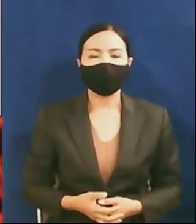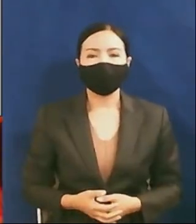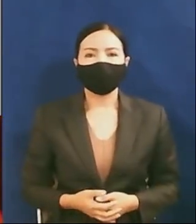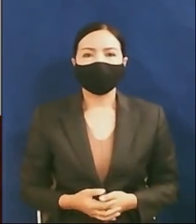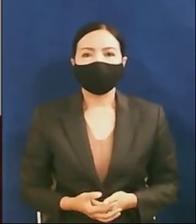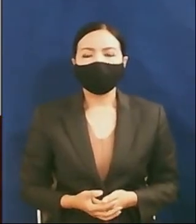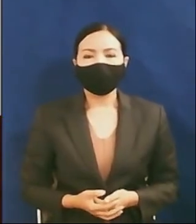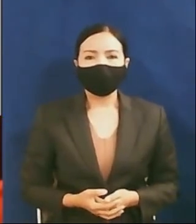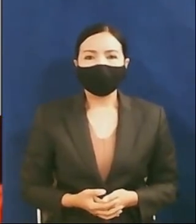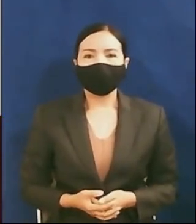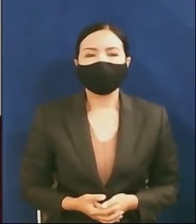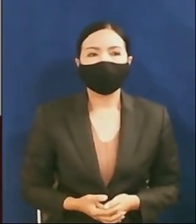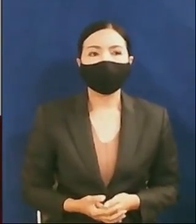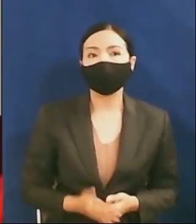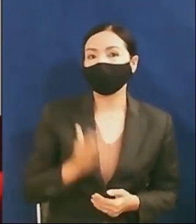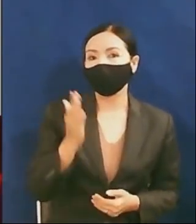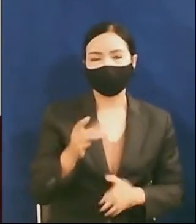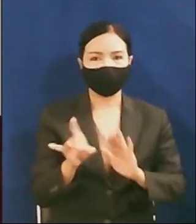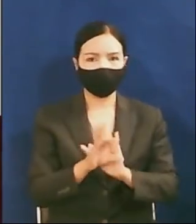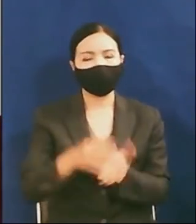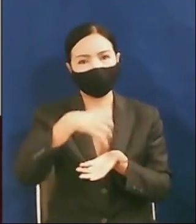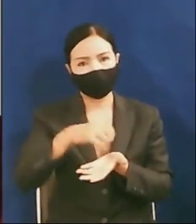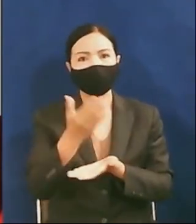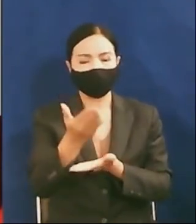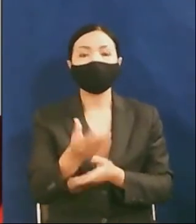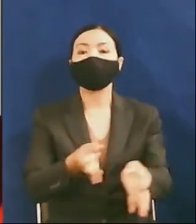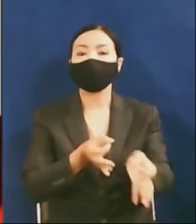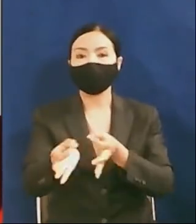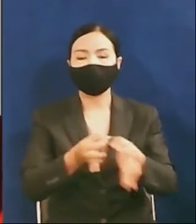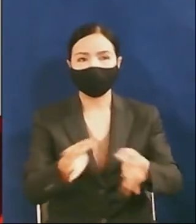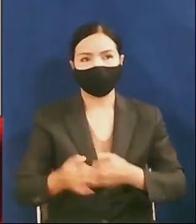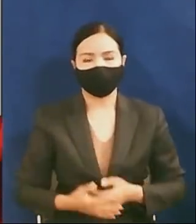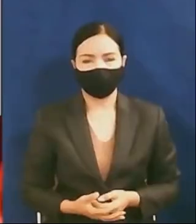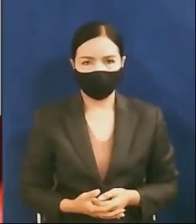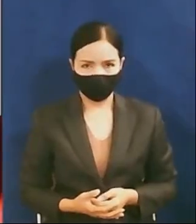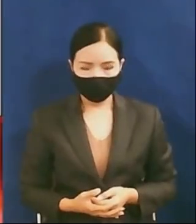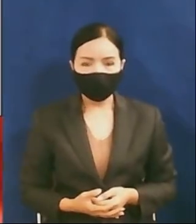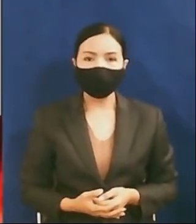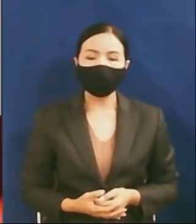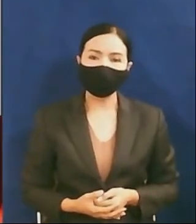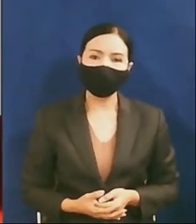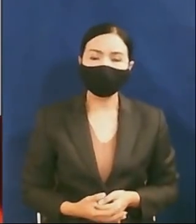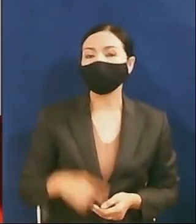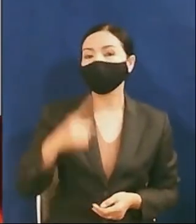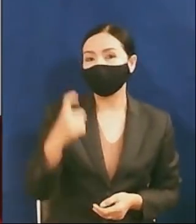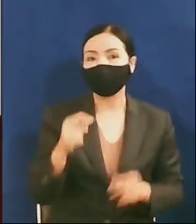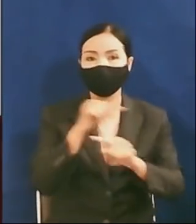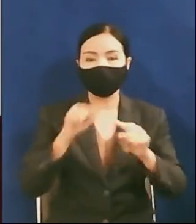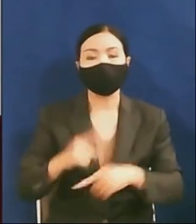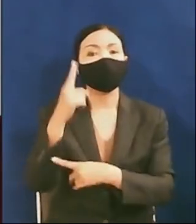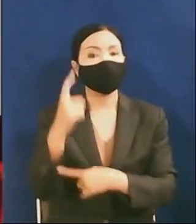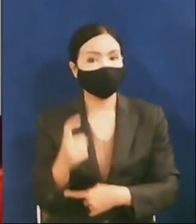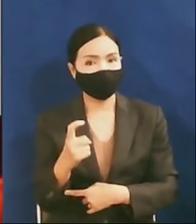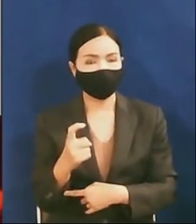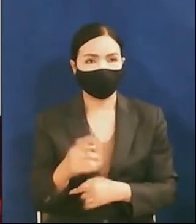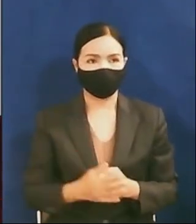ครับอันนี้เป็นสไลด์สุดท้ายที่อยากจะชี้ให้เห็นครับว่าร้อยละการเสียชีวิตนะครับถ้า